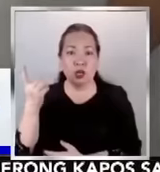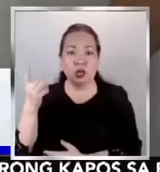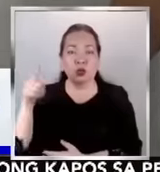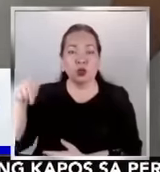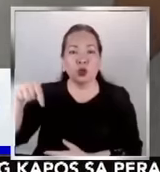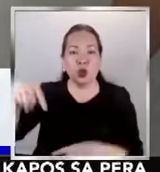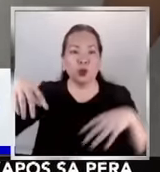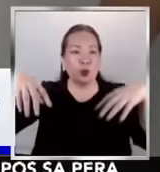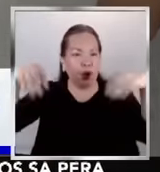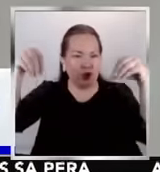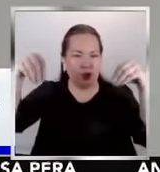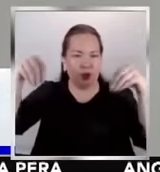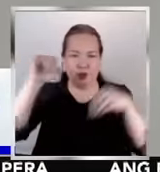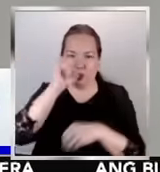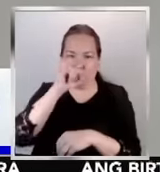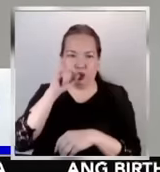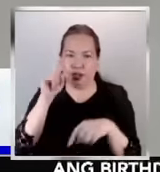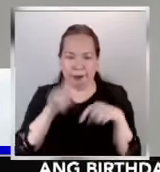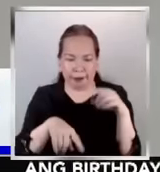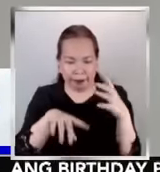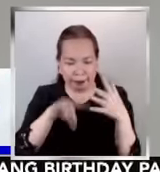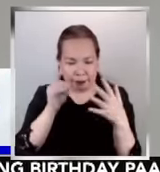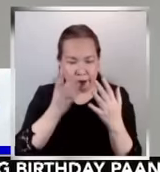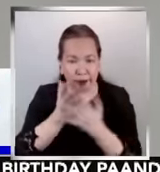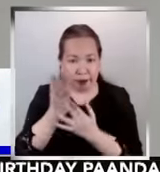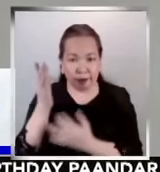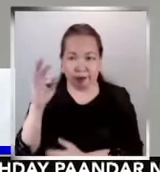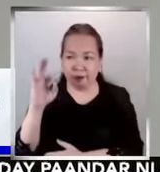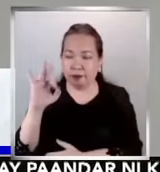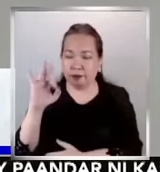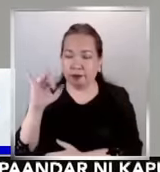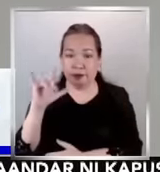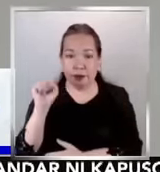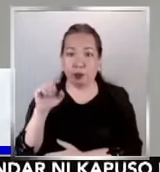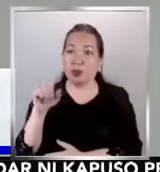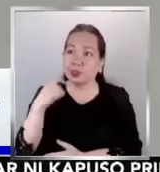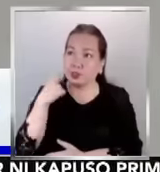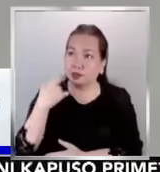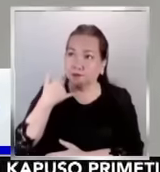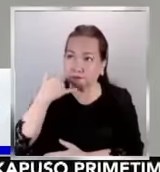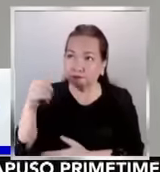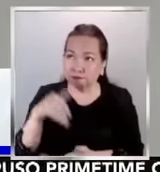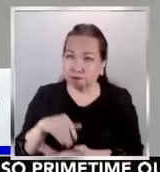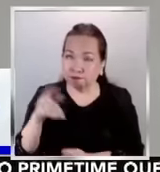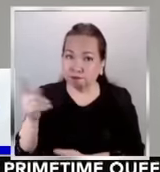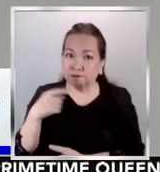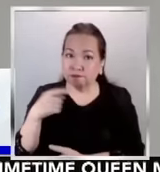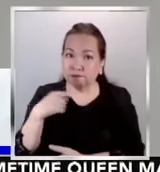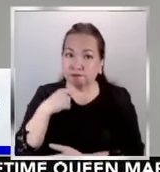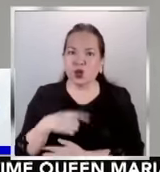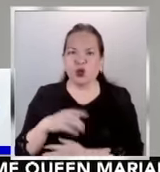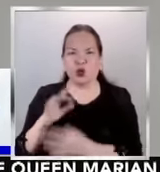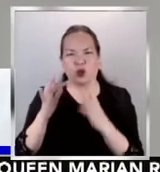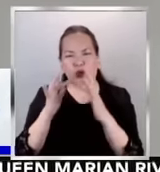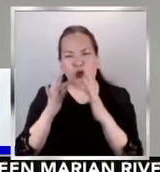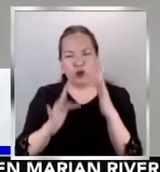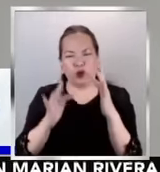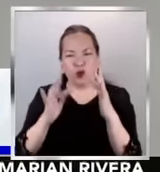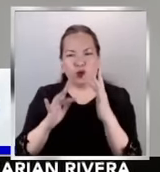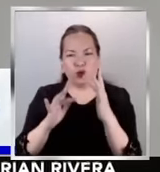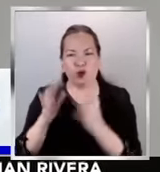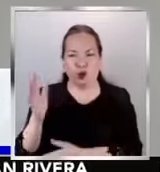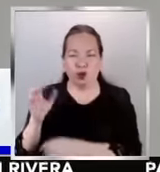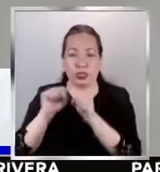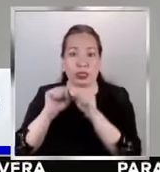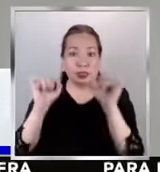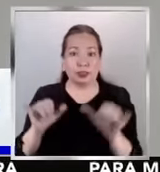nila makikita pa yung files t's kanina naman po nung nag-follow up naman po kami is offline daw po yung system nila